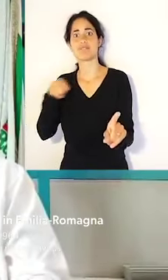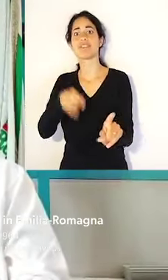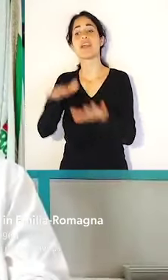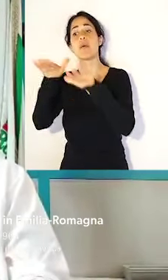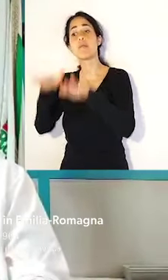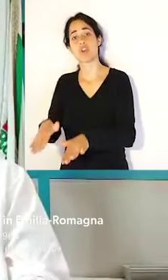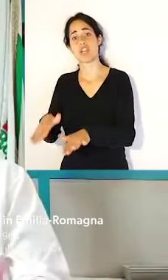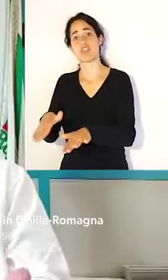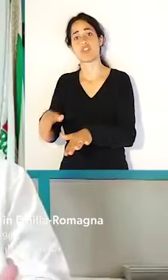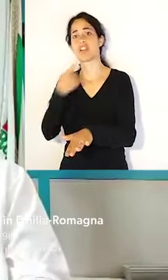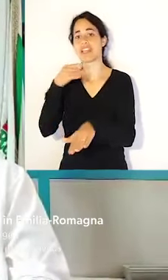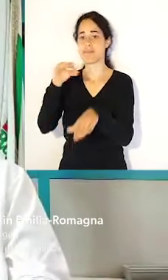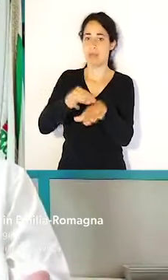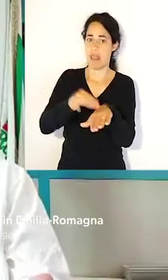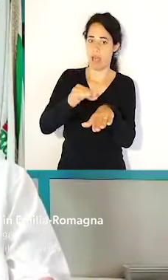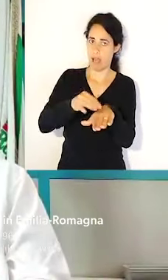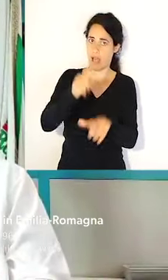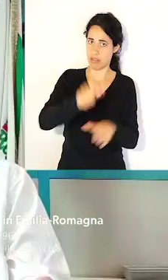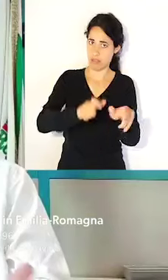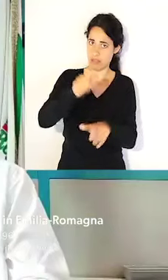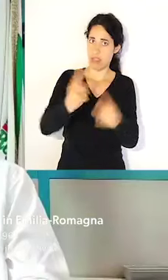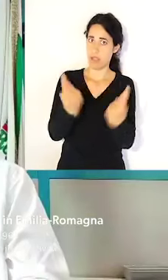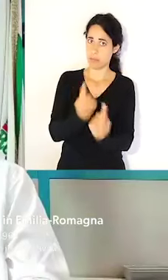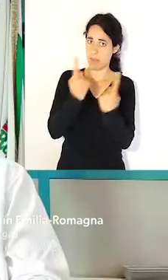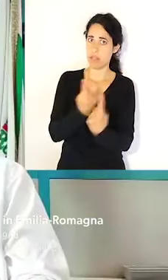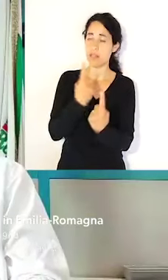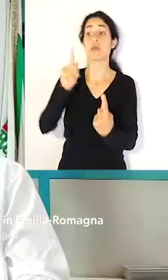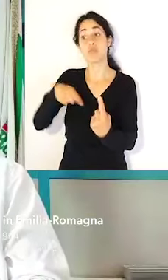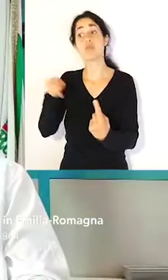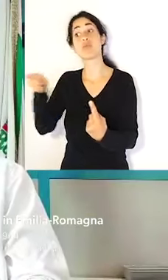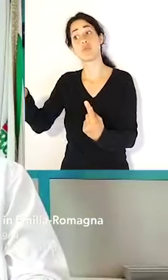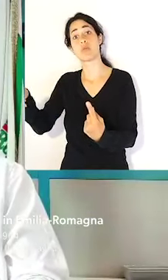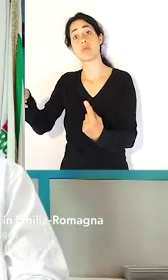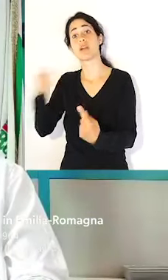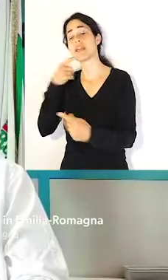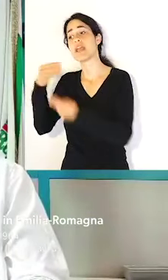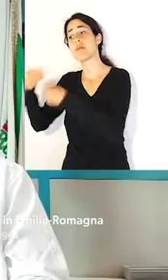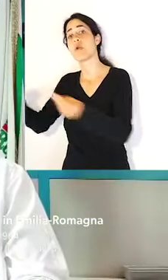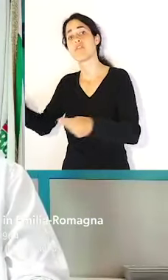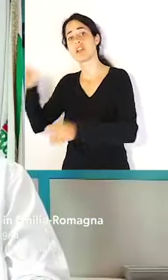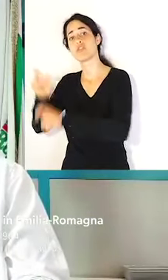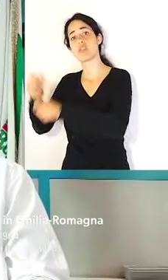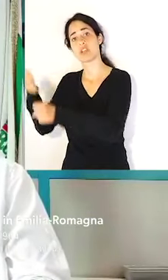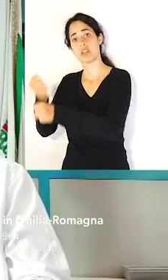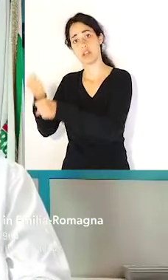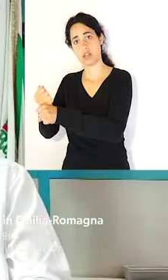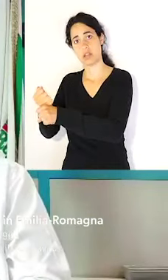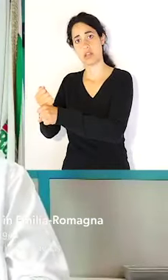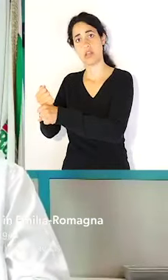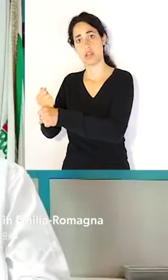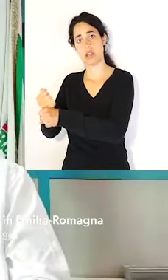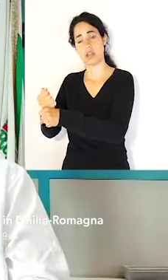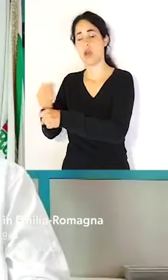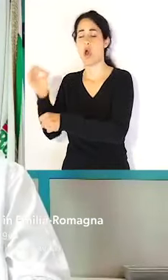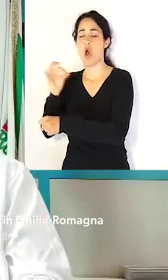proteggere non solo diciamo, i degenti, ma anche i professionisti e gli operatori